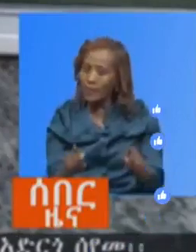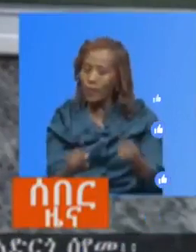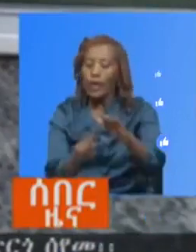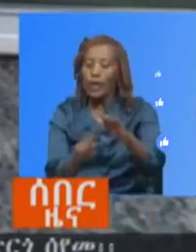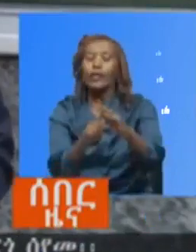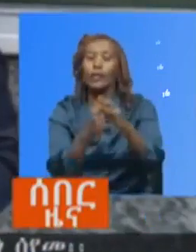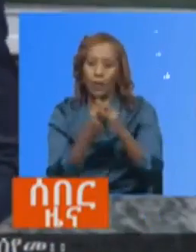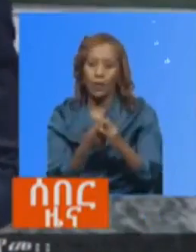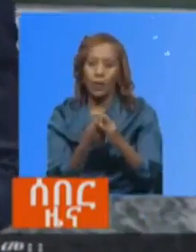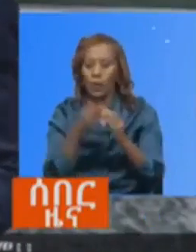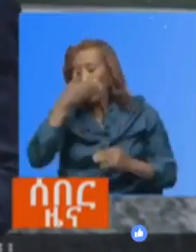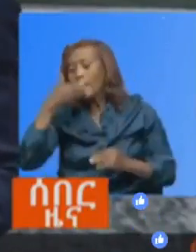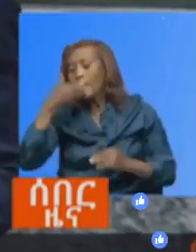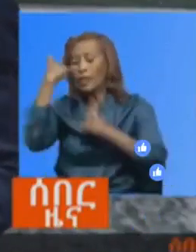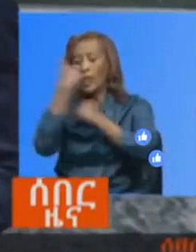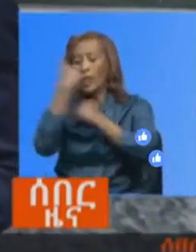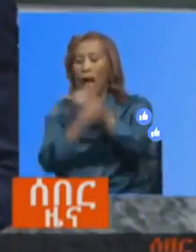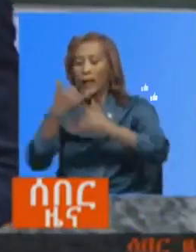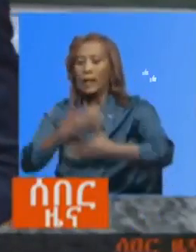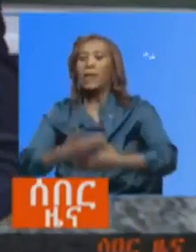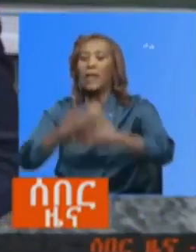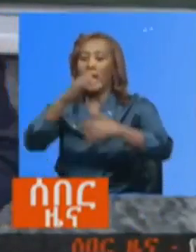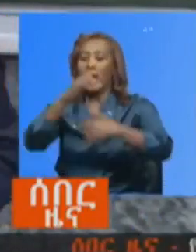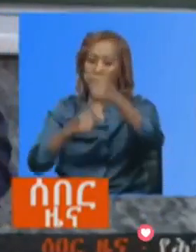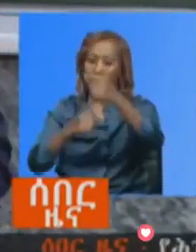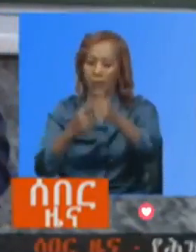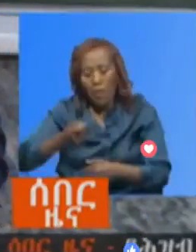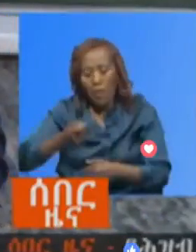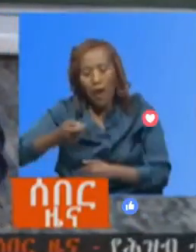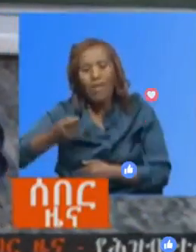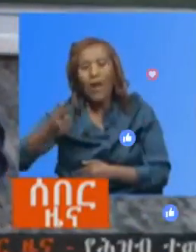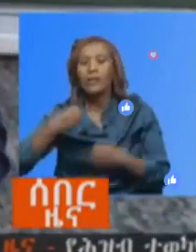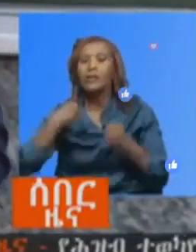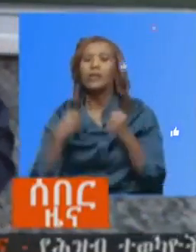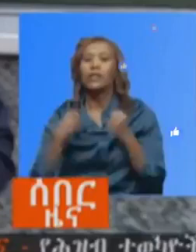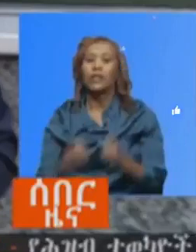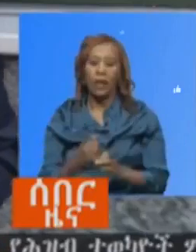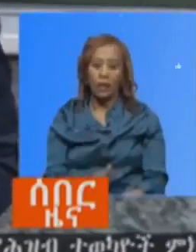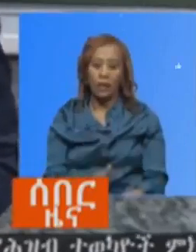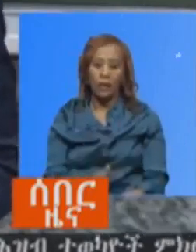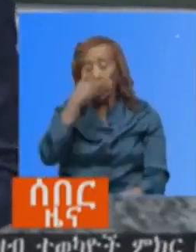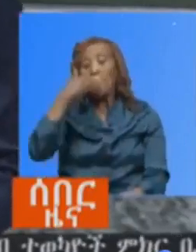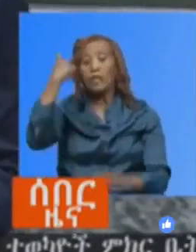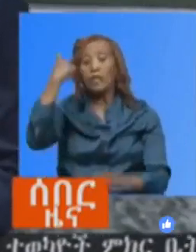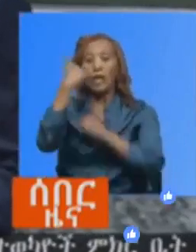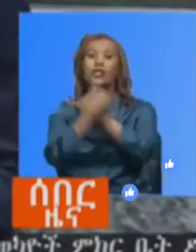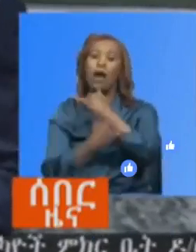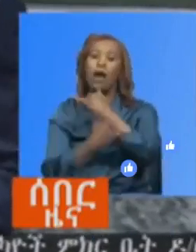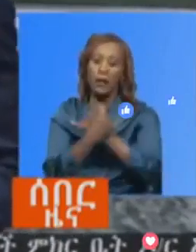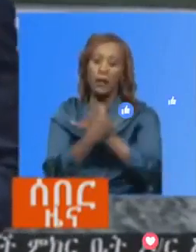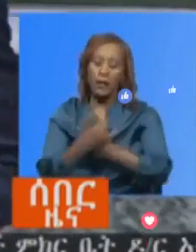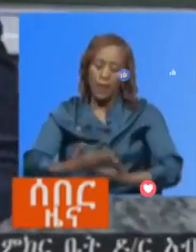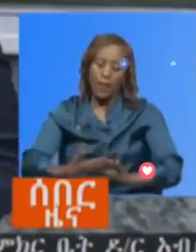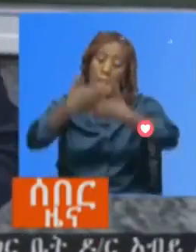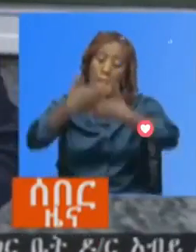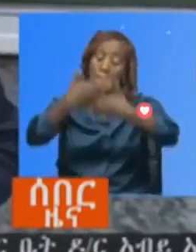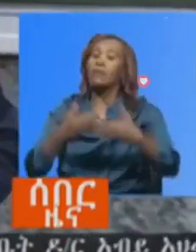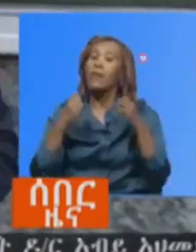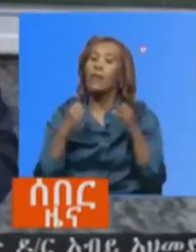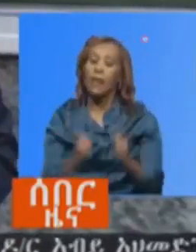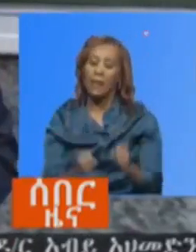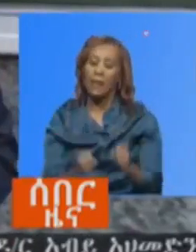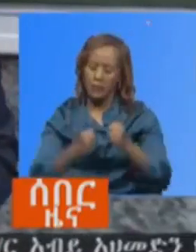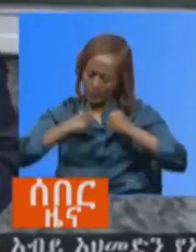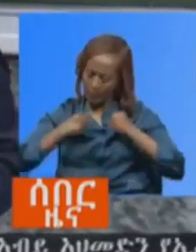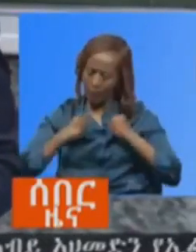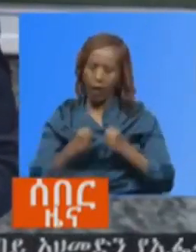የጀመርነውን የተሻለች ሀገር የመገንባት ሂደት ማፋጠን እንችላለን። የተሻለች ሀገር መገንባት የሚያስችል